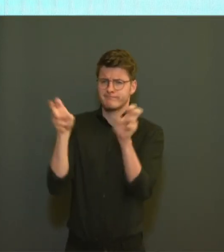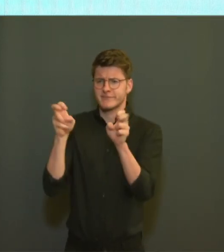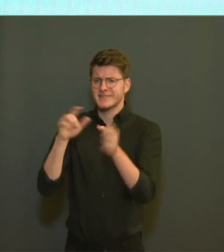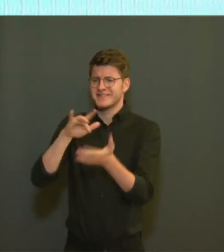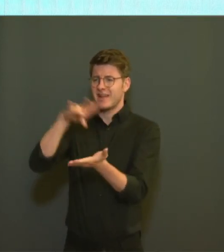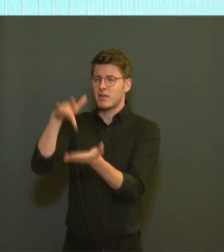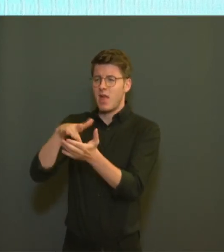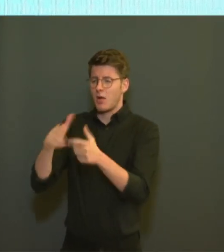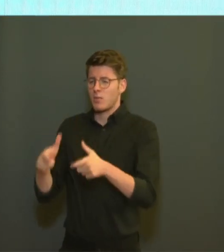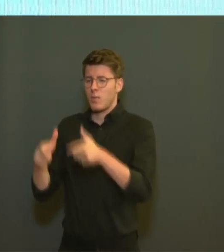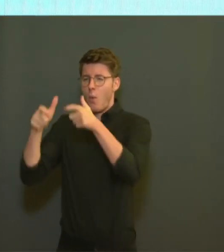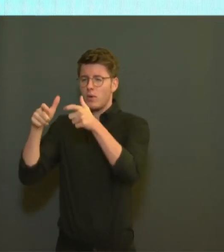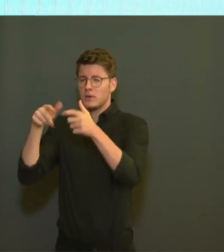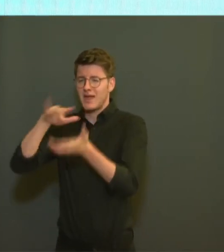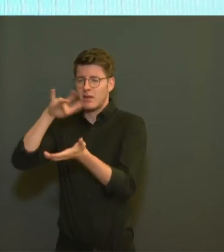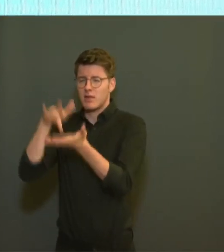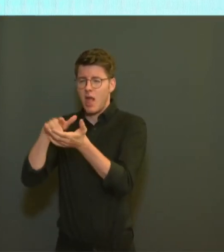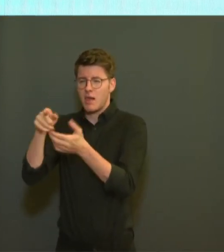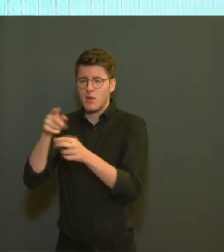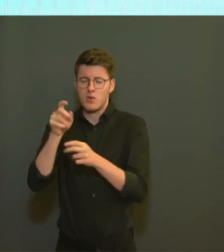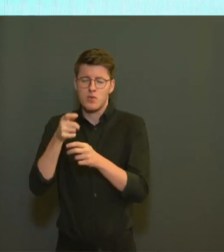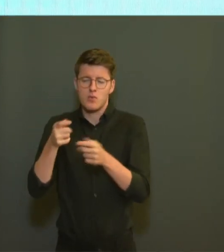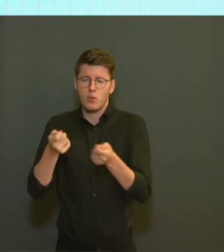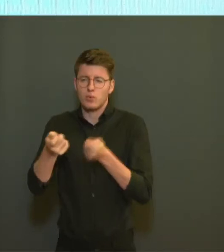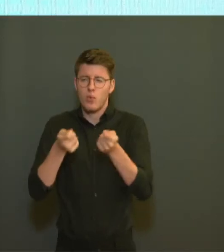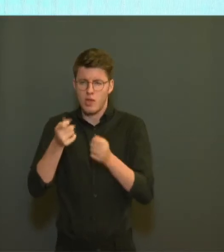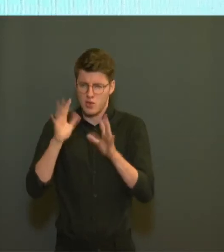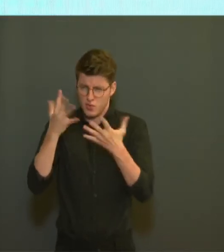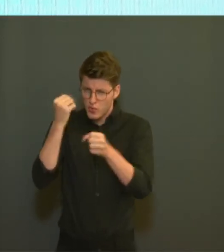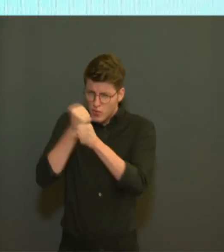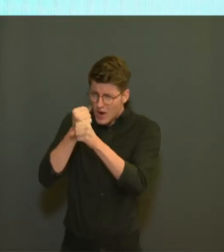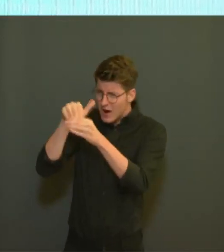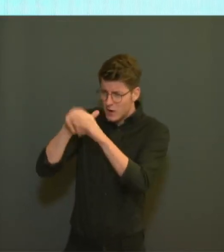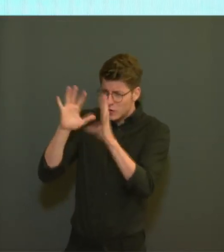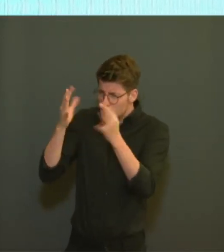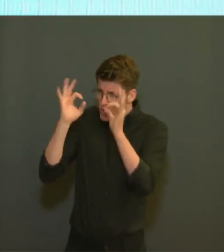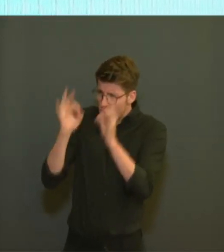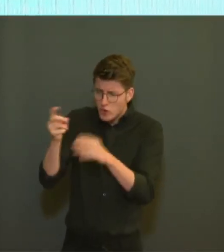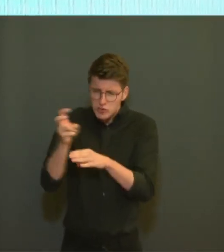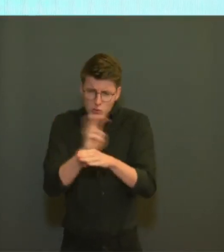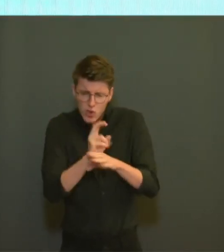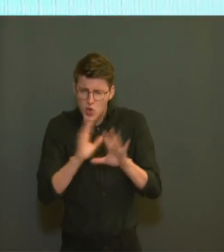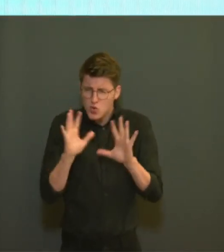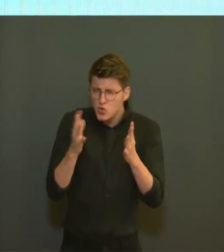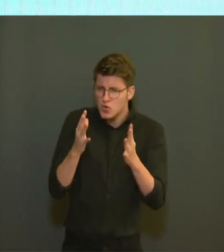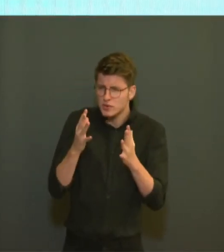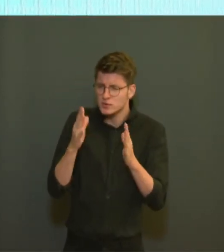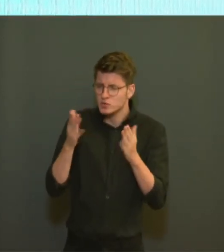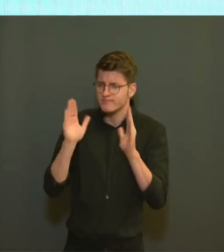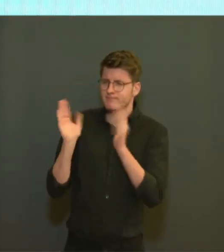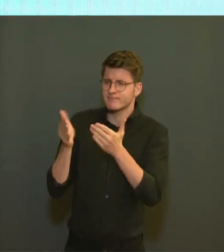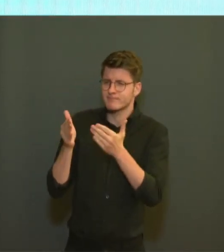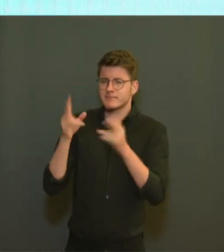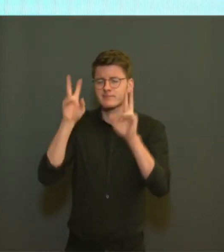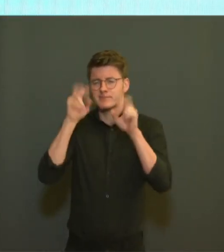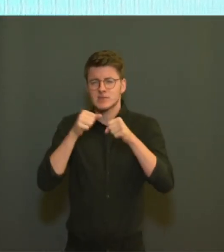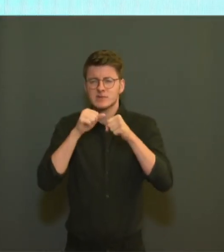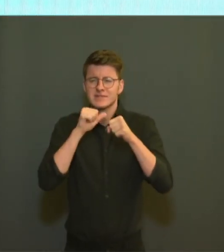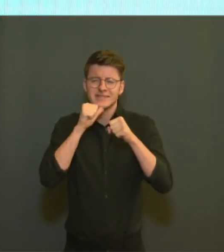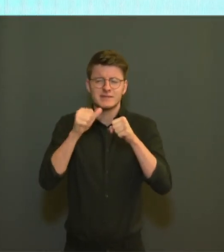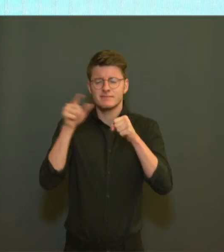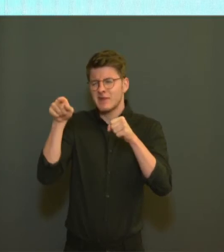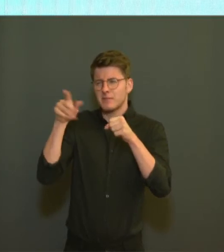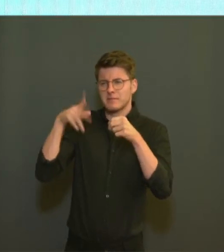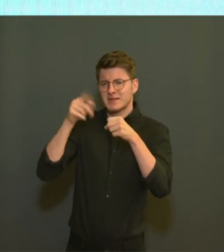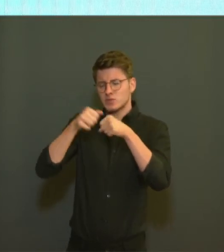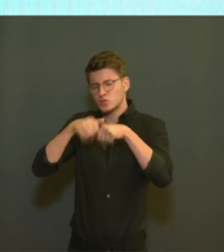Die zogenaamde controletoren is een structuur of een organisatie die voortdurend de situatie in